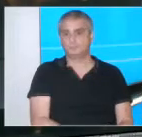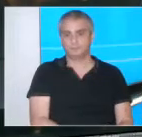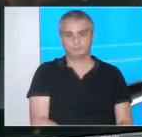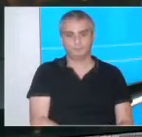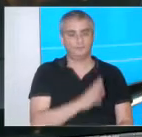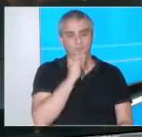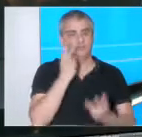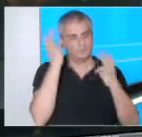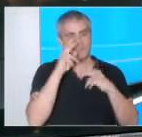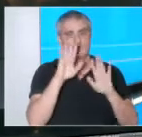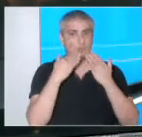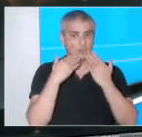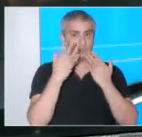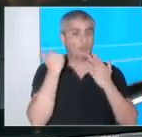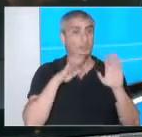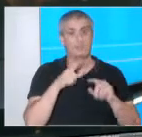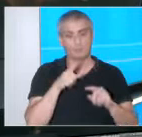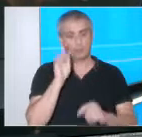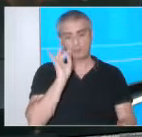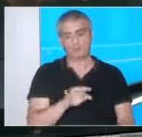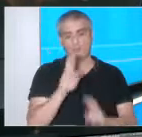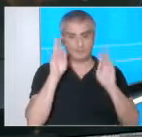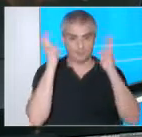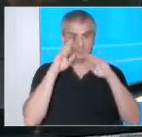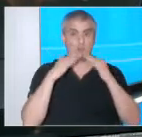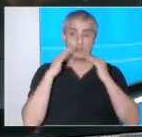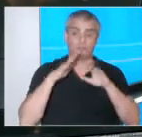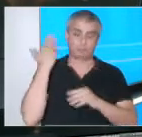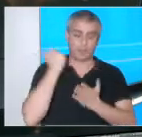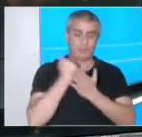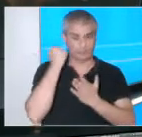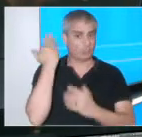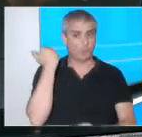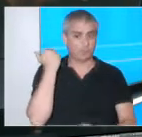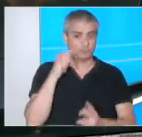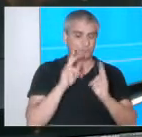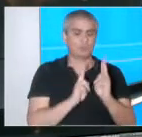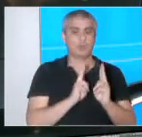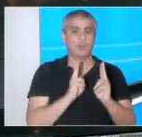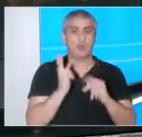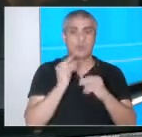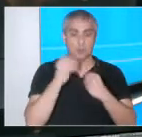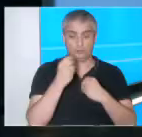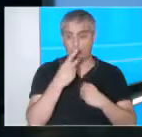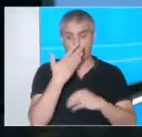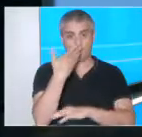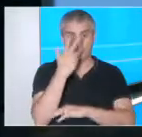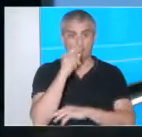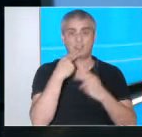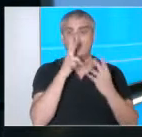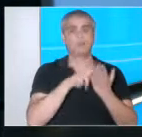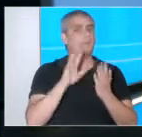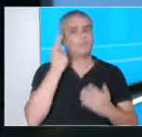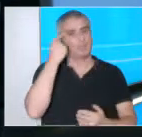בוא נדבר על מתווה הכותל. כשהייתם בממשלה, התנגדתם למתווה הכותל שהממשלה כבר אישרה אז, והוא תקוע עד היום. בעוד שבוע המדינה צריכה לענות לבגץ,